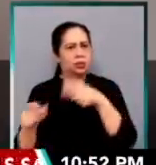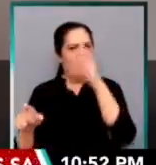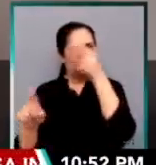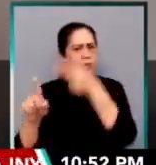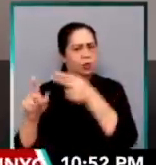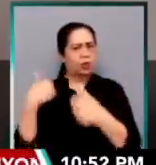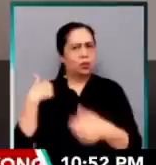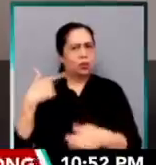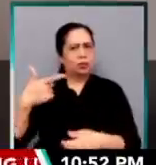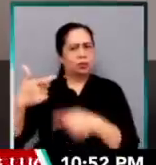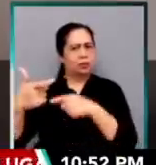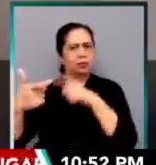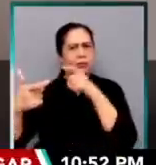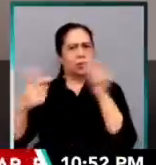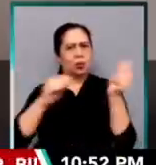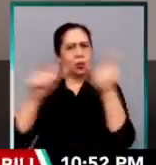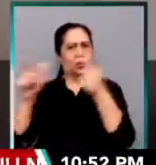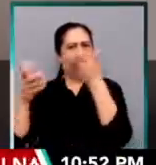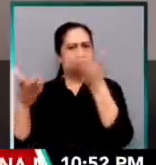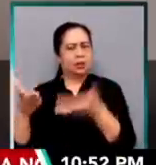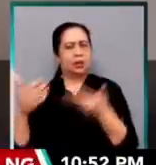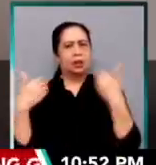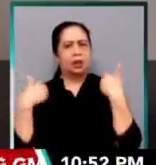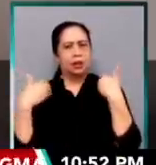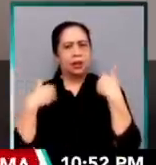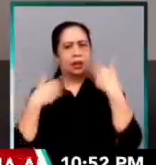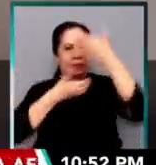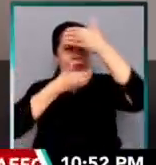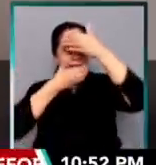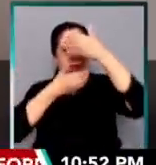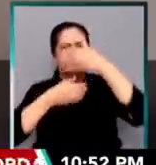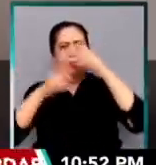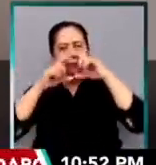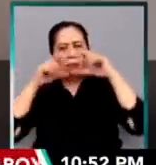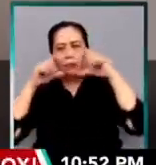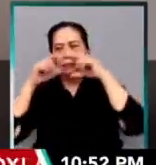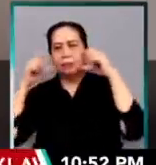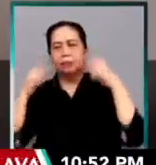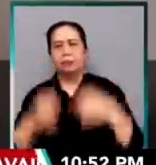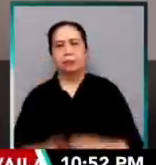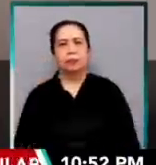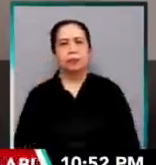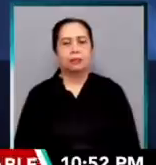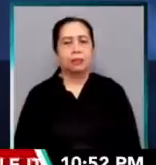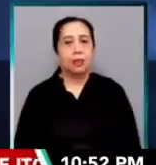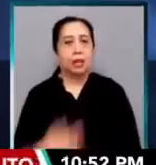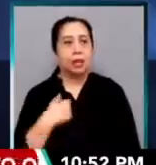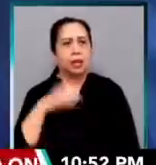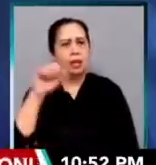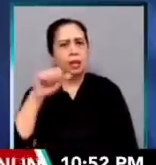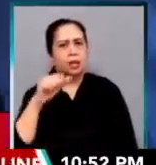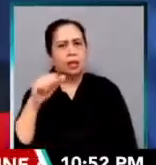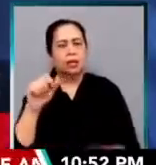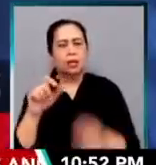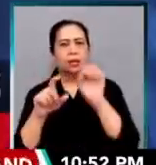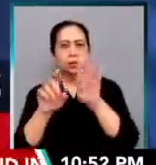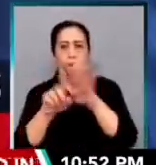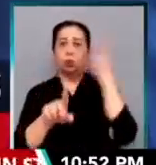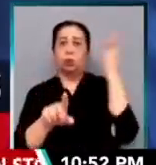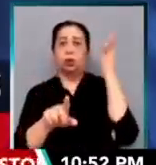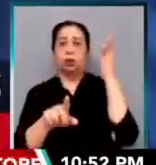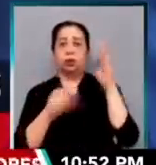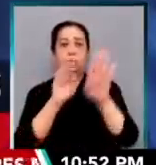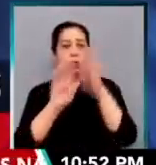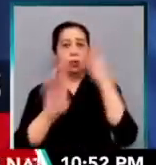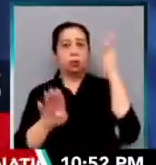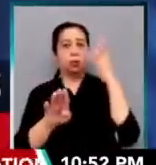baril dahil lahat ng naroon ay naka-face mask. Pumatok ako doon, binuksan nila, at yung pagbukas, pumasok